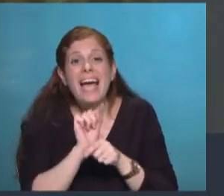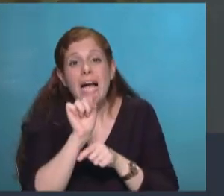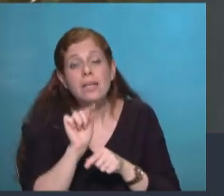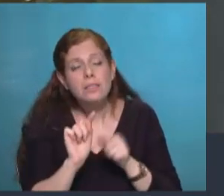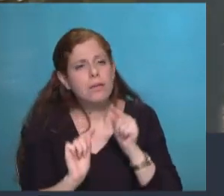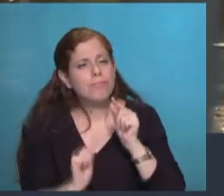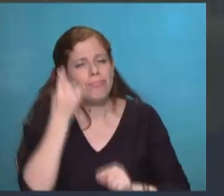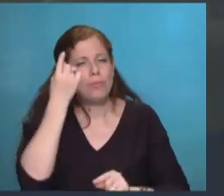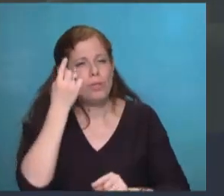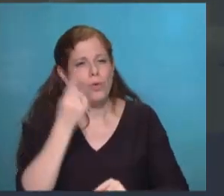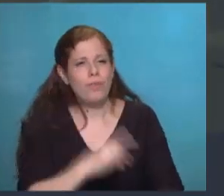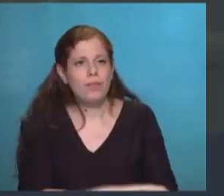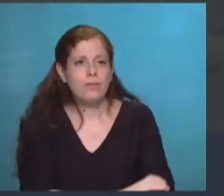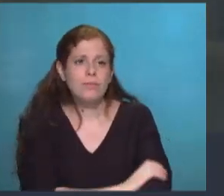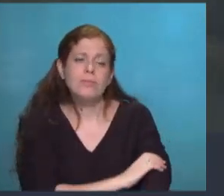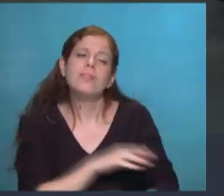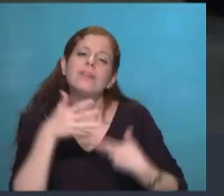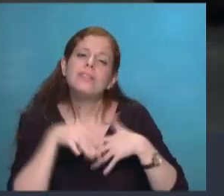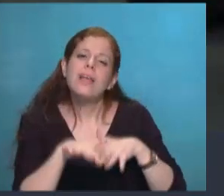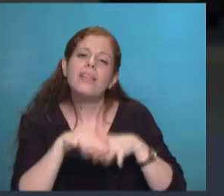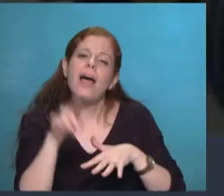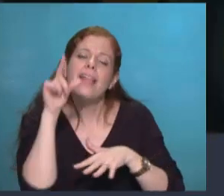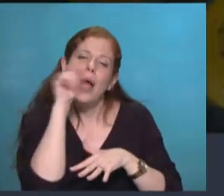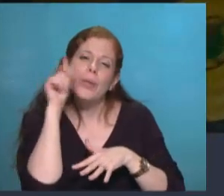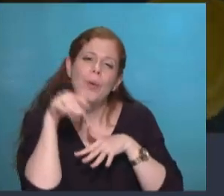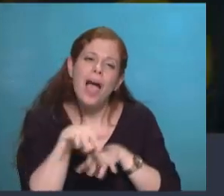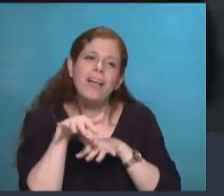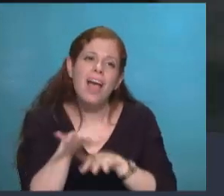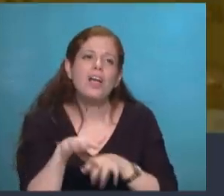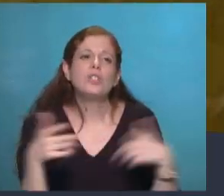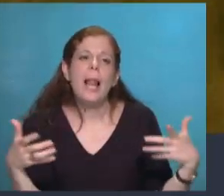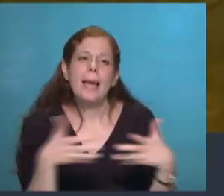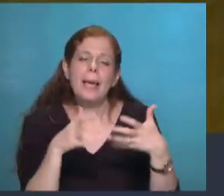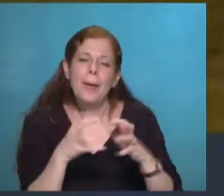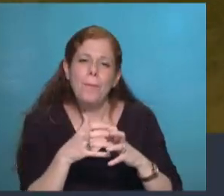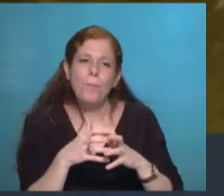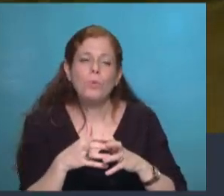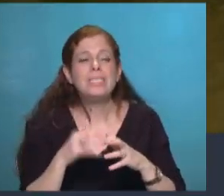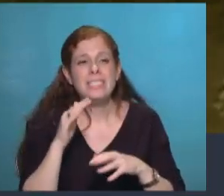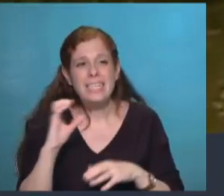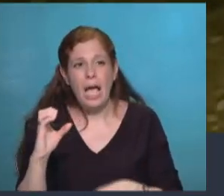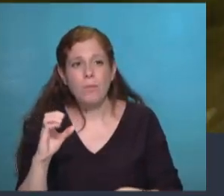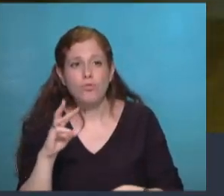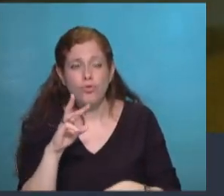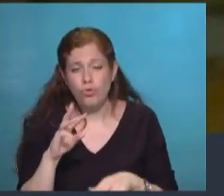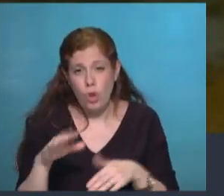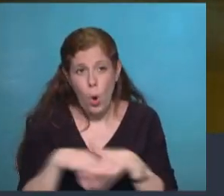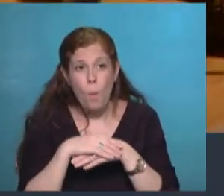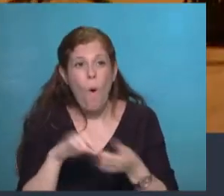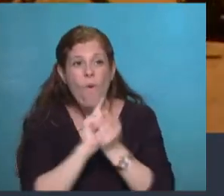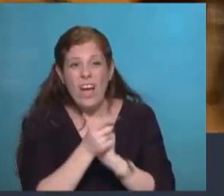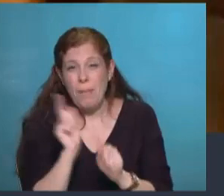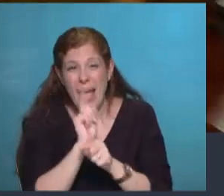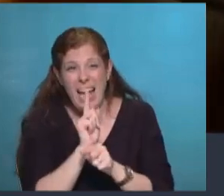דופן. צעדת האדלוידה המסורתית של קיבוץ קרם שלום הופכת ברגע אחד להימלטות מפיצוצים